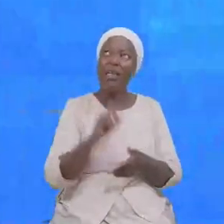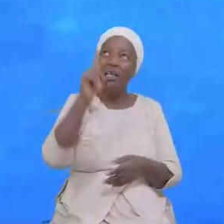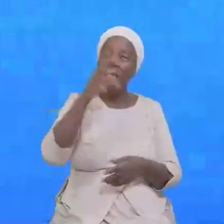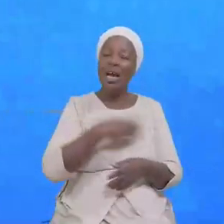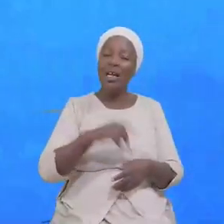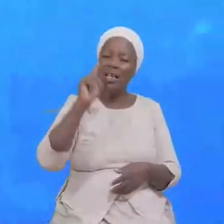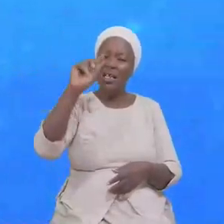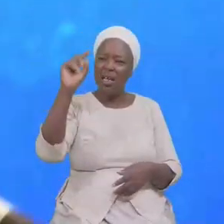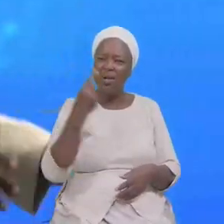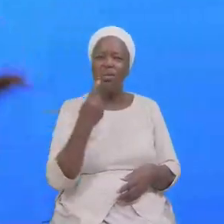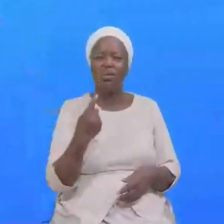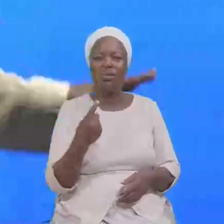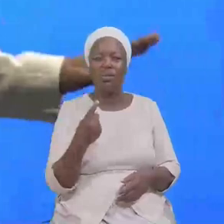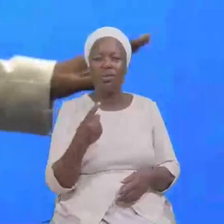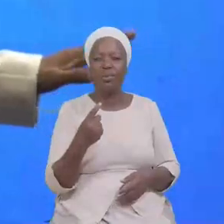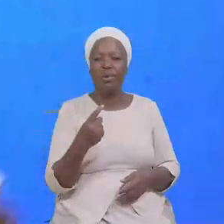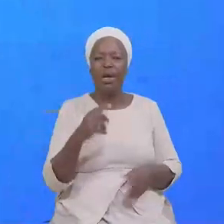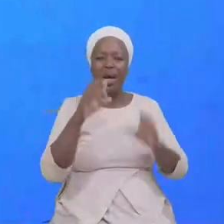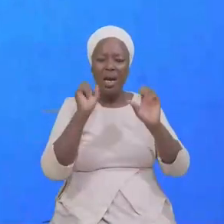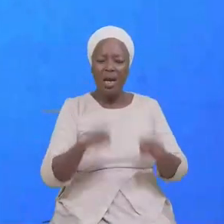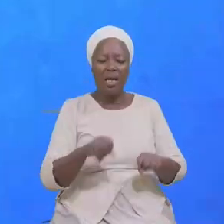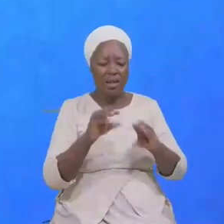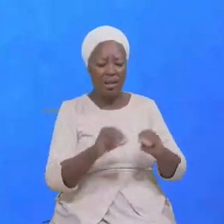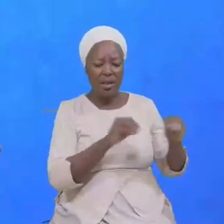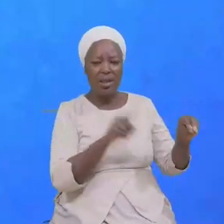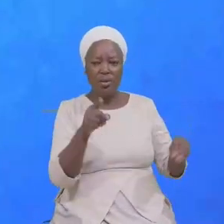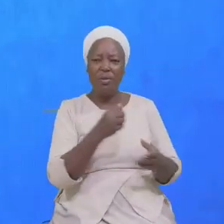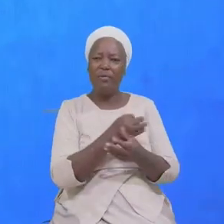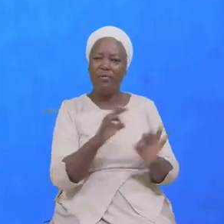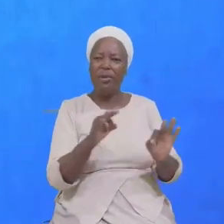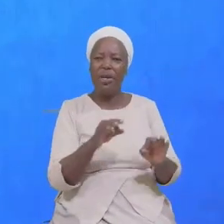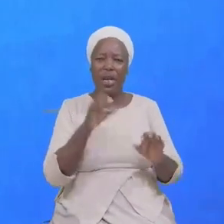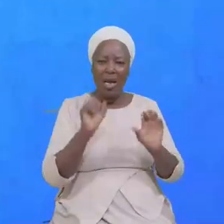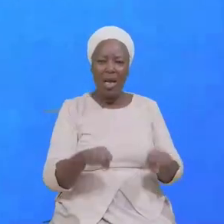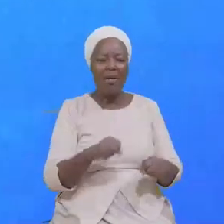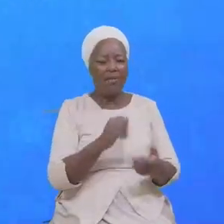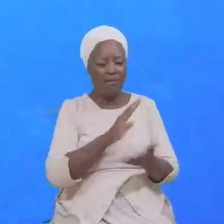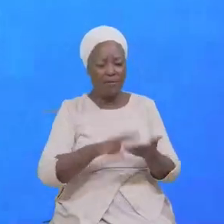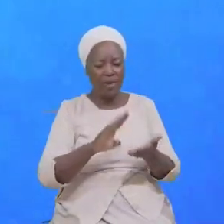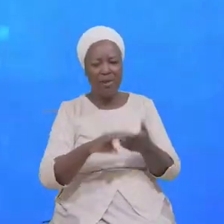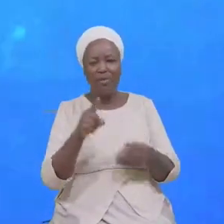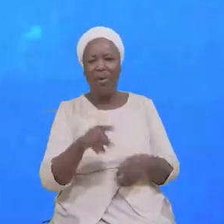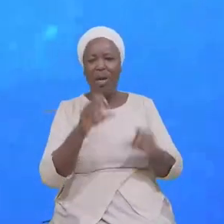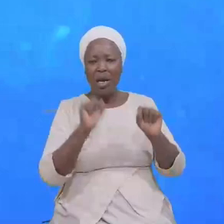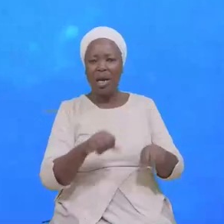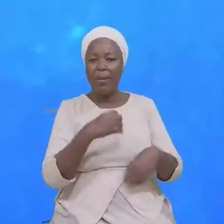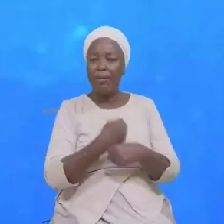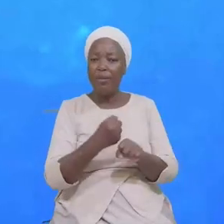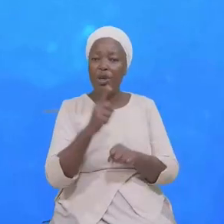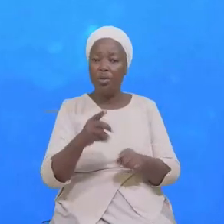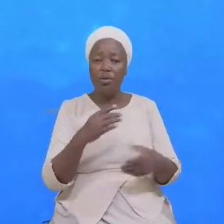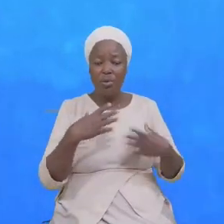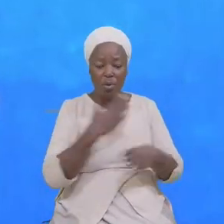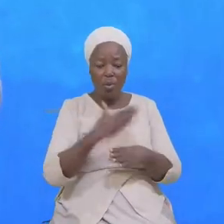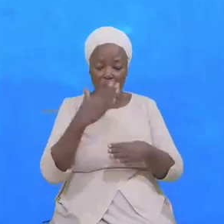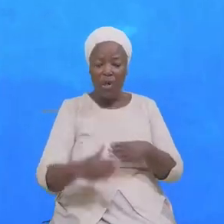que lui et lui seul peut t'affranchir, peut te pardonner et pourra